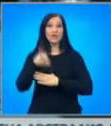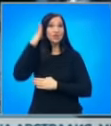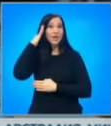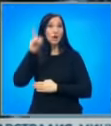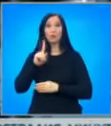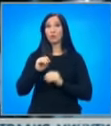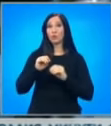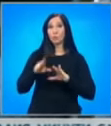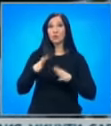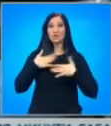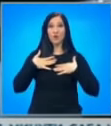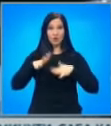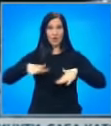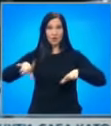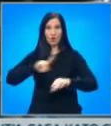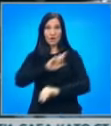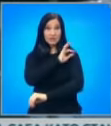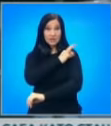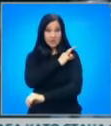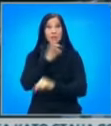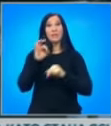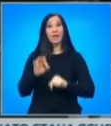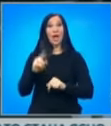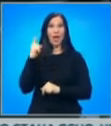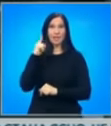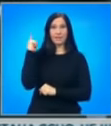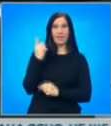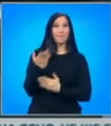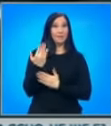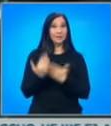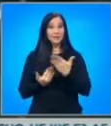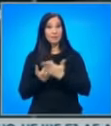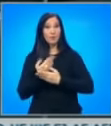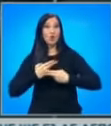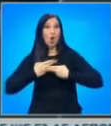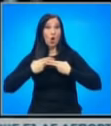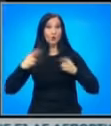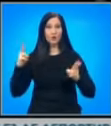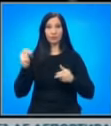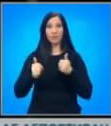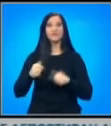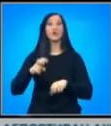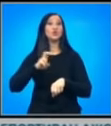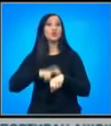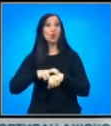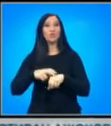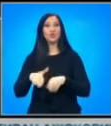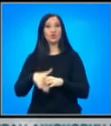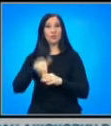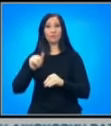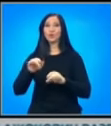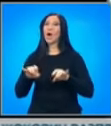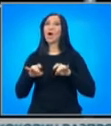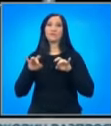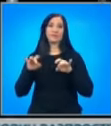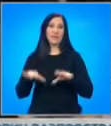своя територия невакцинирани. И така. Само ден преди да започне откритото първенство, Новак Джокович напусна